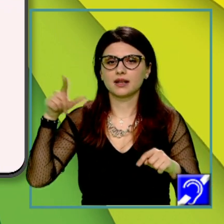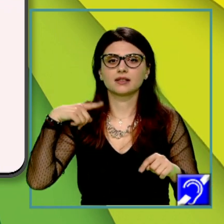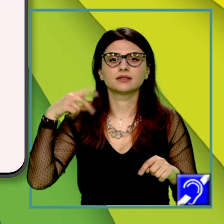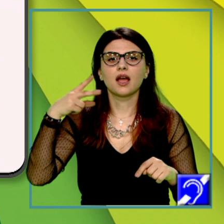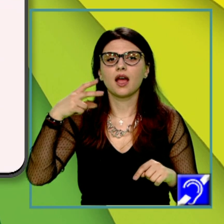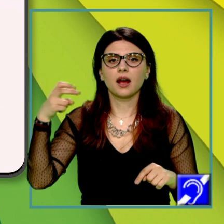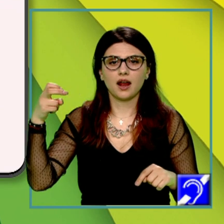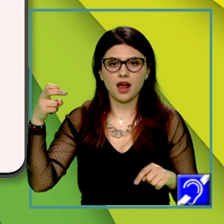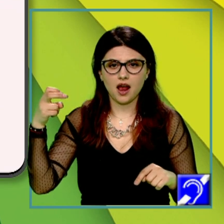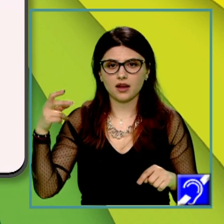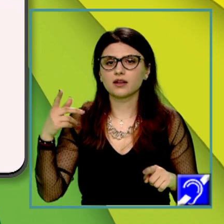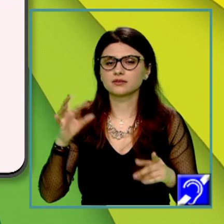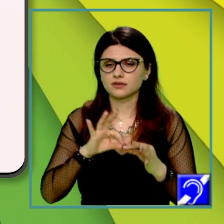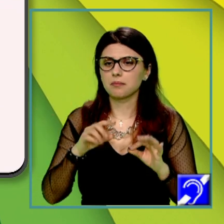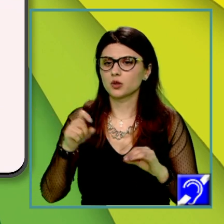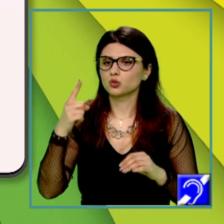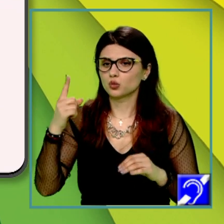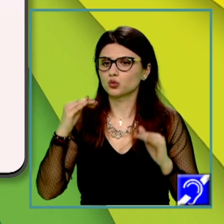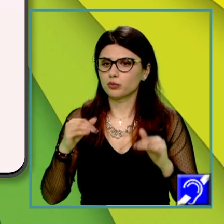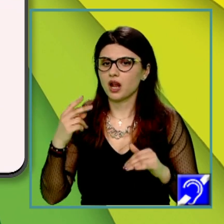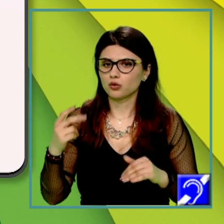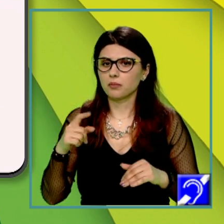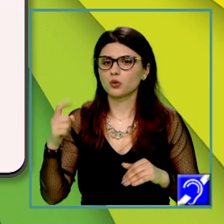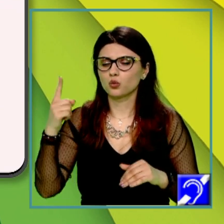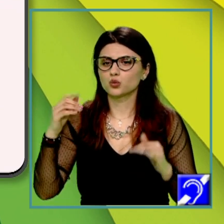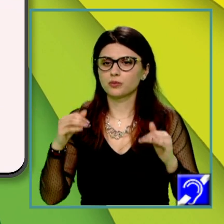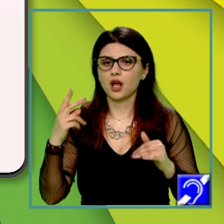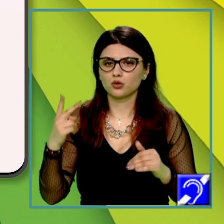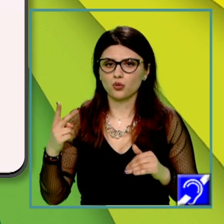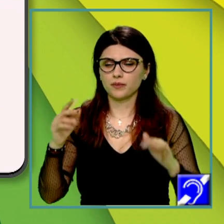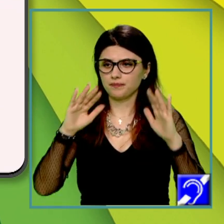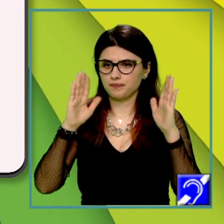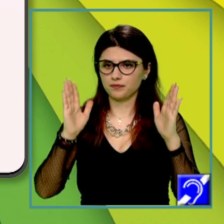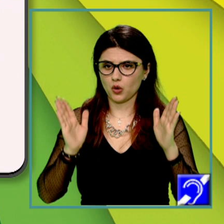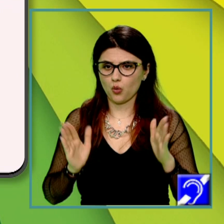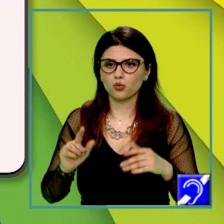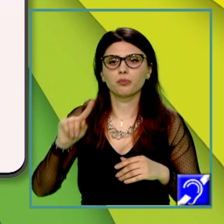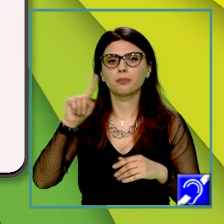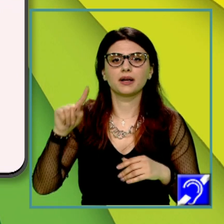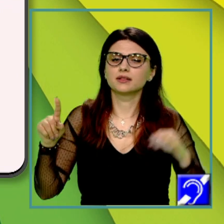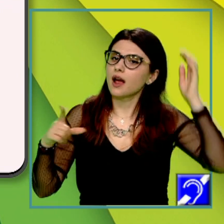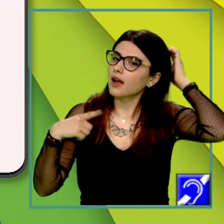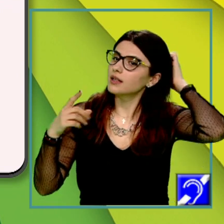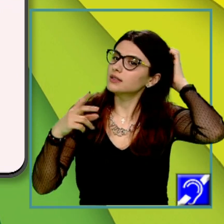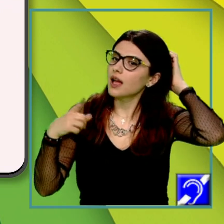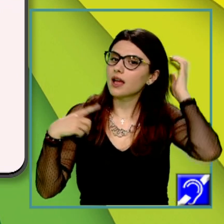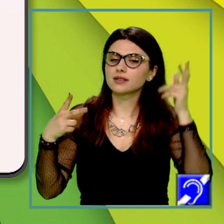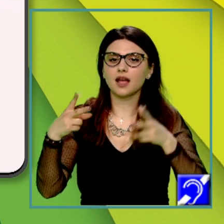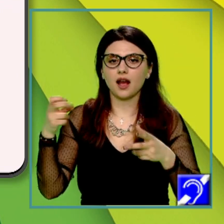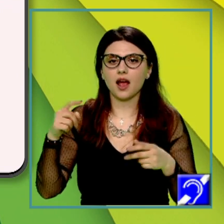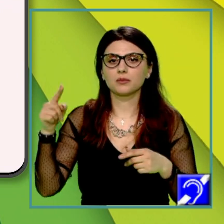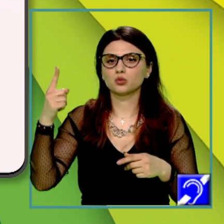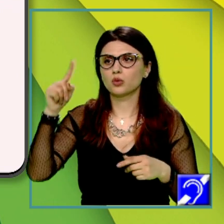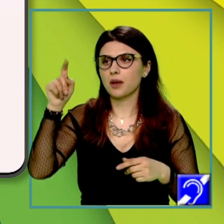minus 1 supra 2 minus 1 supra 2 totul la pătrat egal cu minus 1 la pătrat